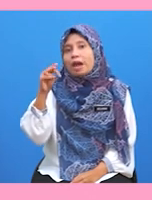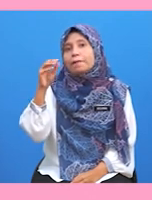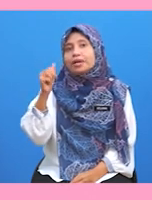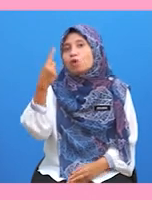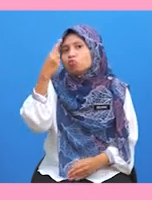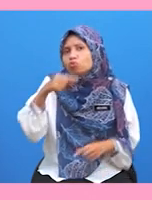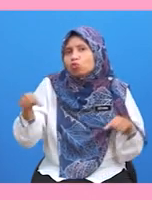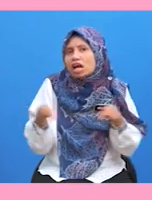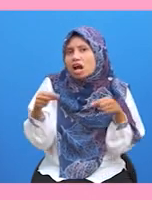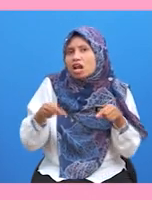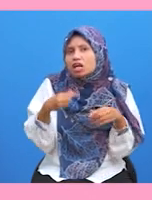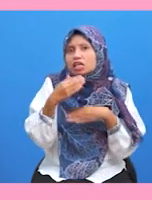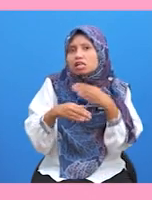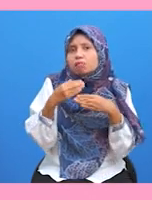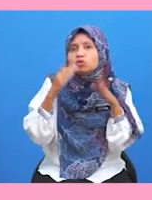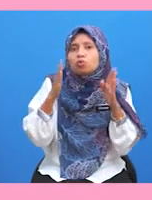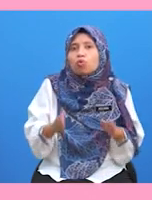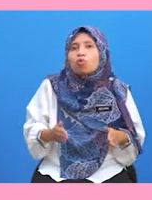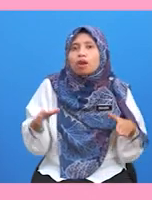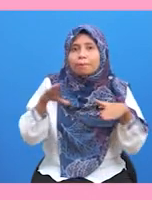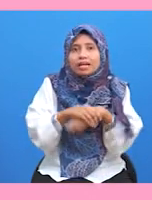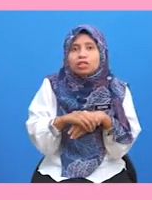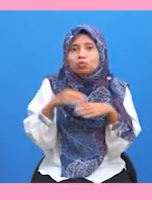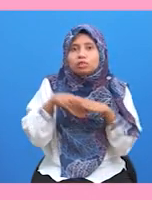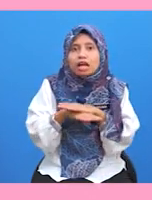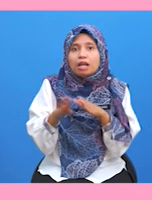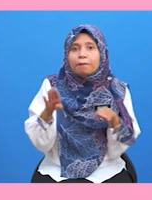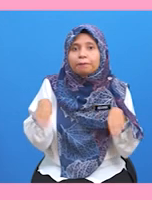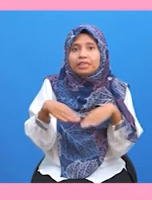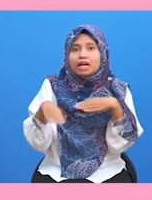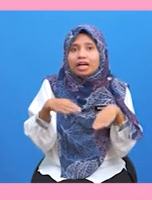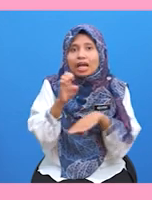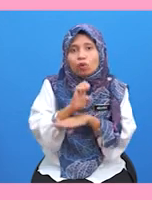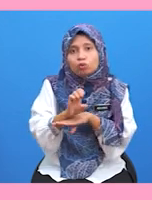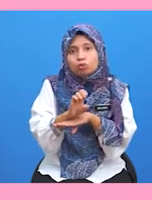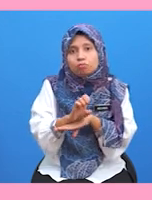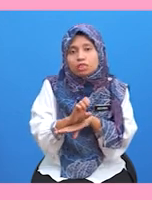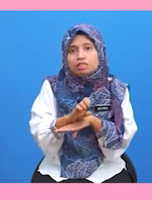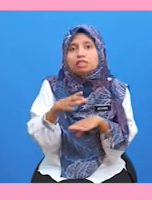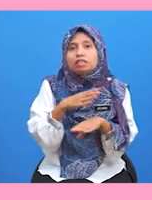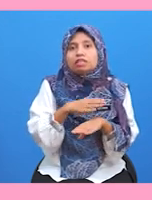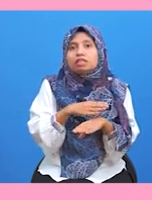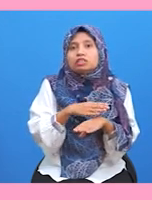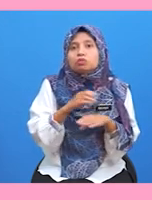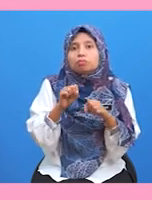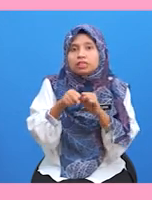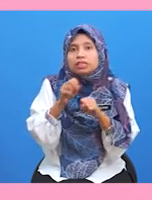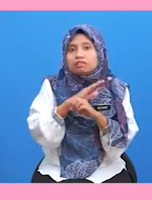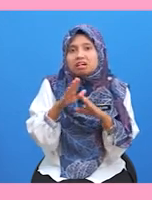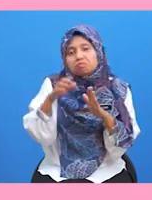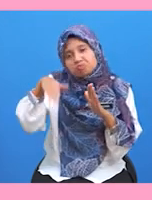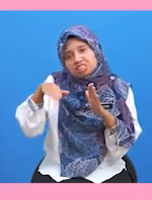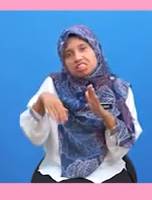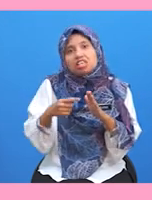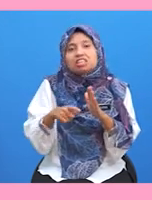untuk menggalakkan kemajuan orang Melayu dalam bidang ekonomi dan sosial. Pertubuhan ini juga membantu